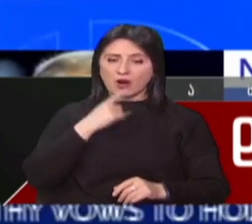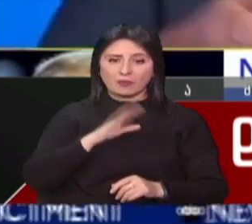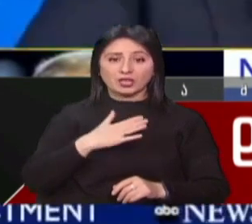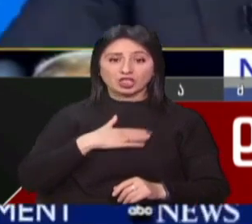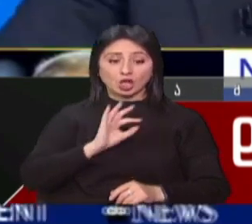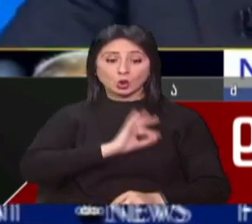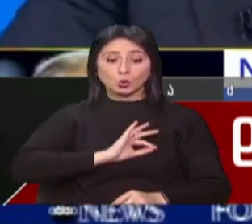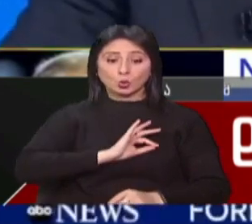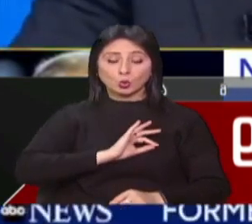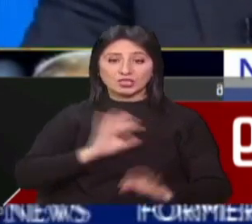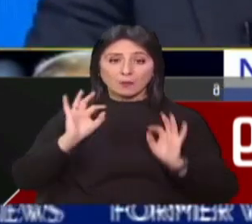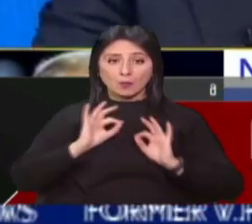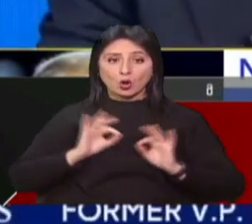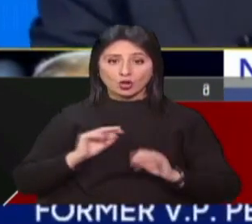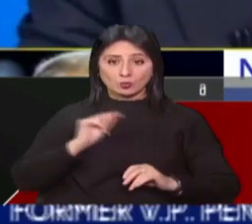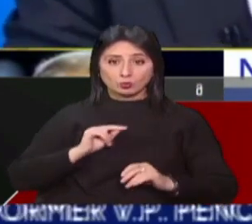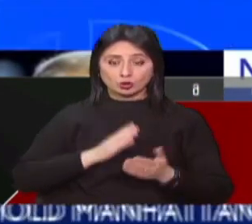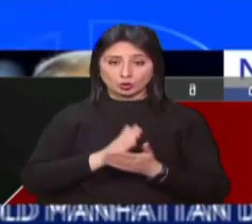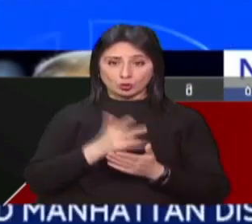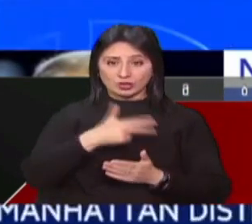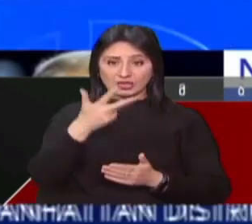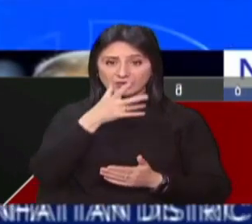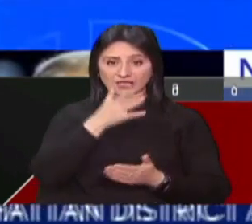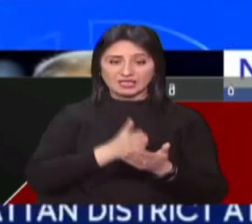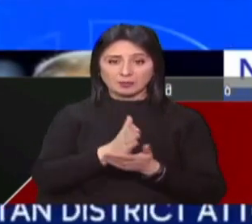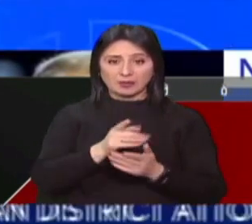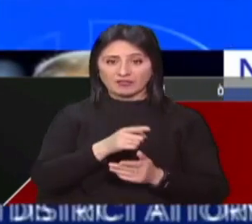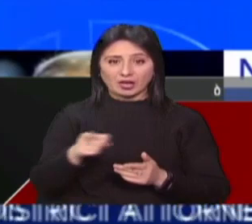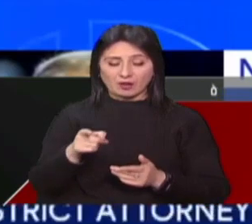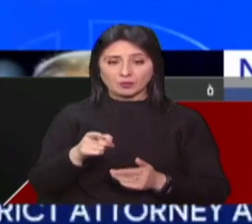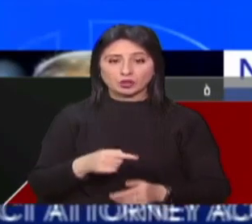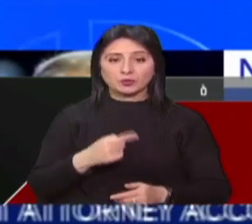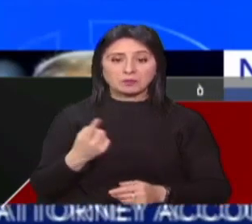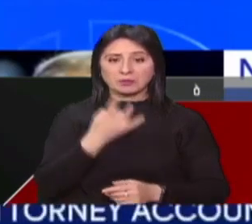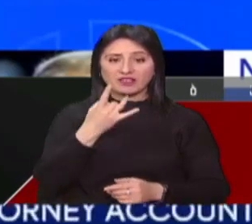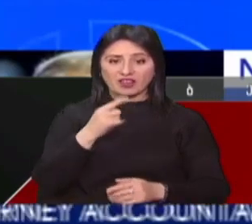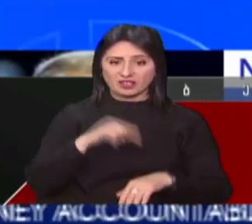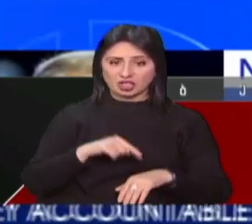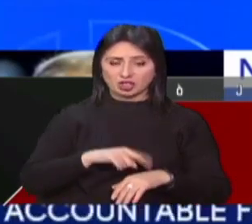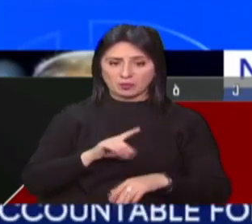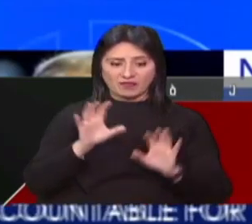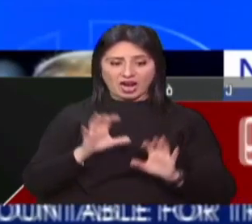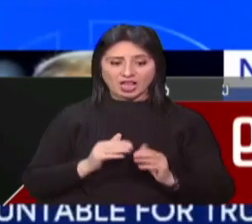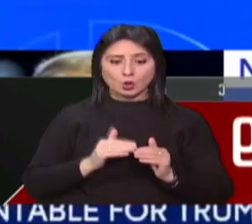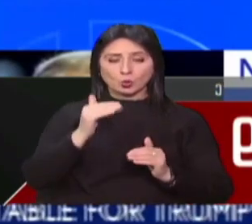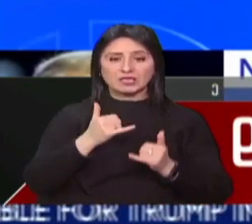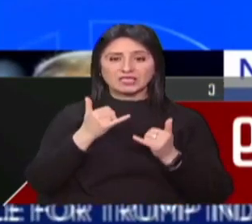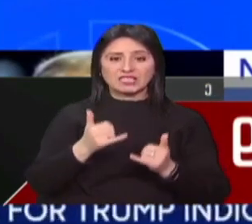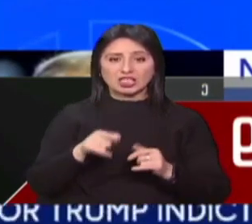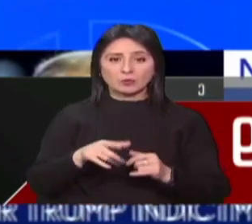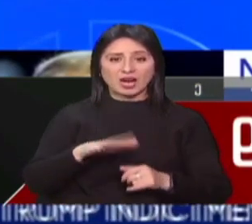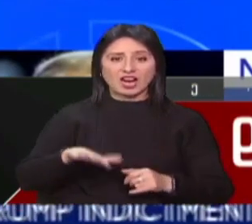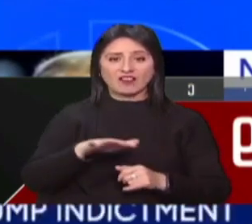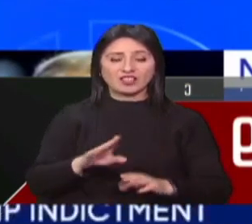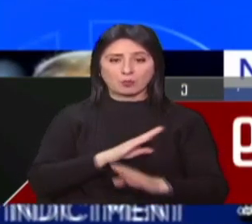ჩემი იურისტად და პროკურატურაში მუშაობის 33 წლიანი პერიოდის განმავლობაში პირველად ვგრძნობ, რომ კანონის უზენაესობა ამ